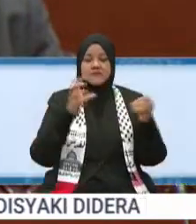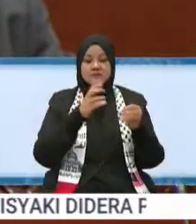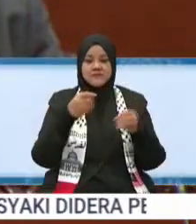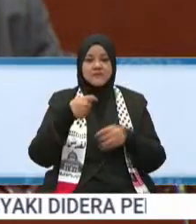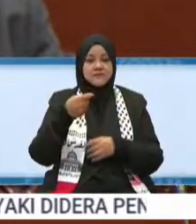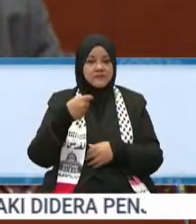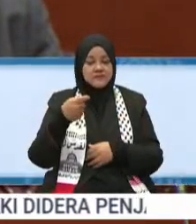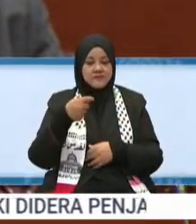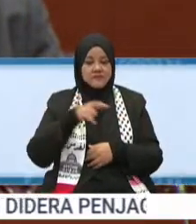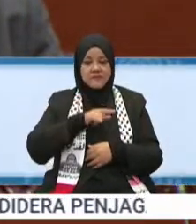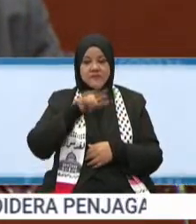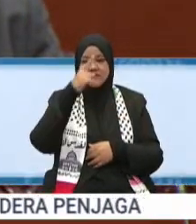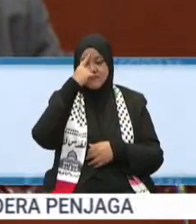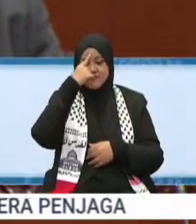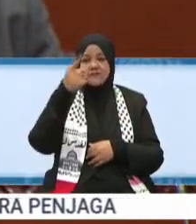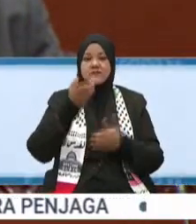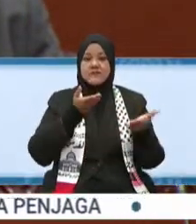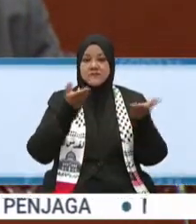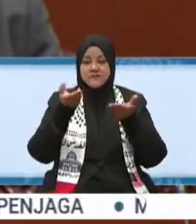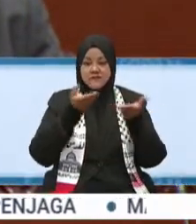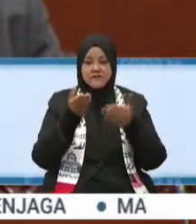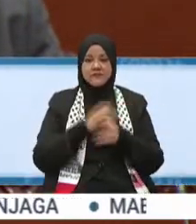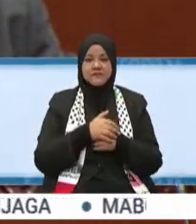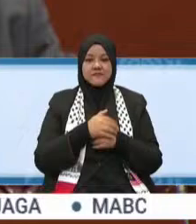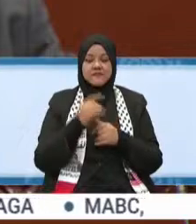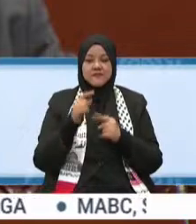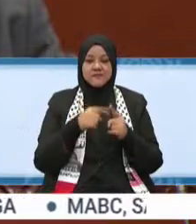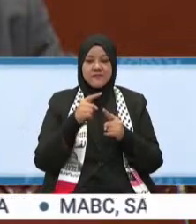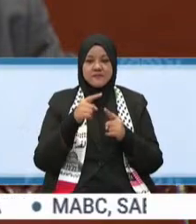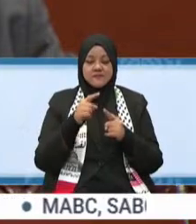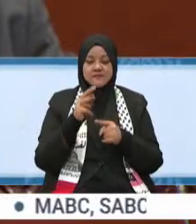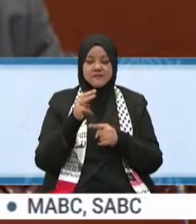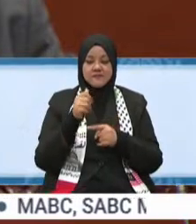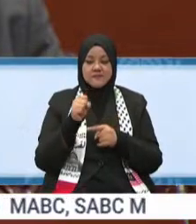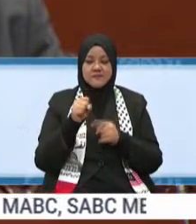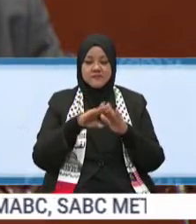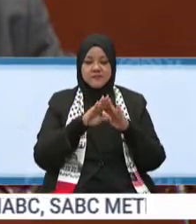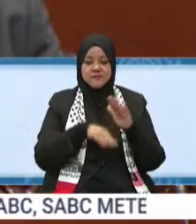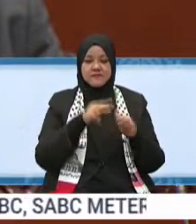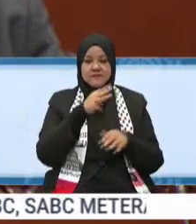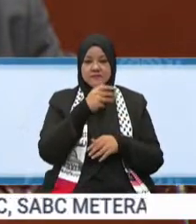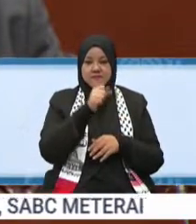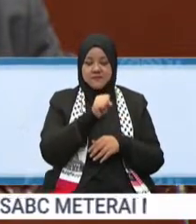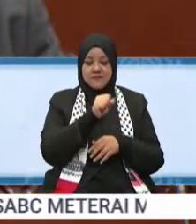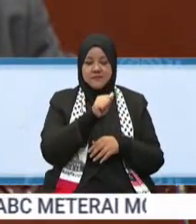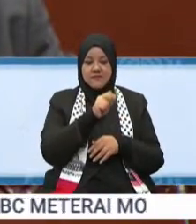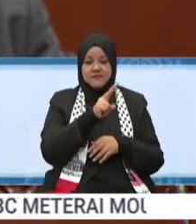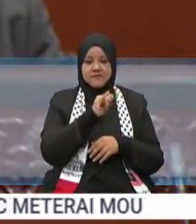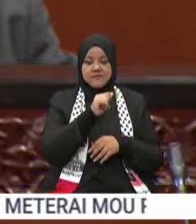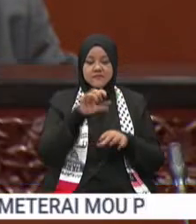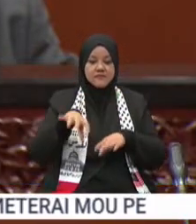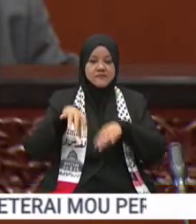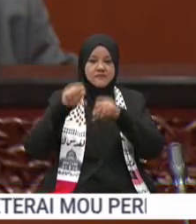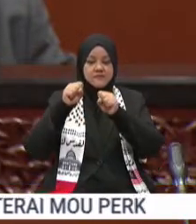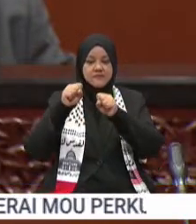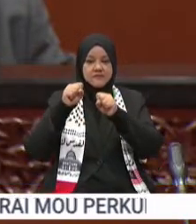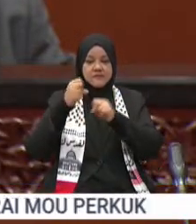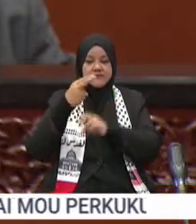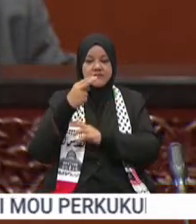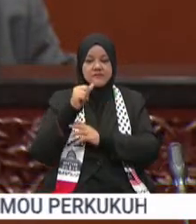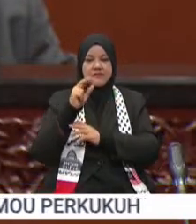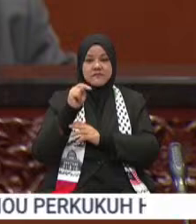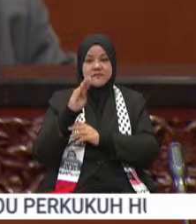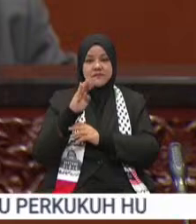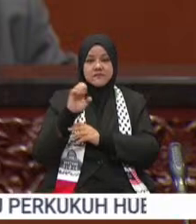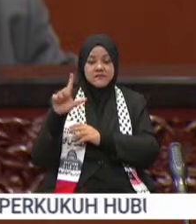kadar tiket ditetapkan tidak terlalu tinggi terutama pada musim perayaan untuk tujuan sama Syarikat penerbangan